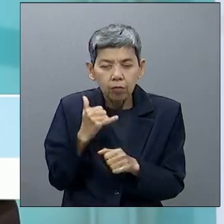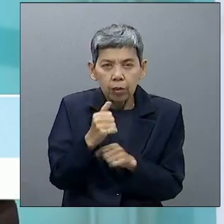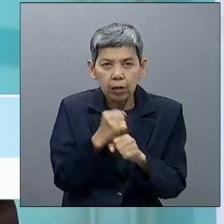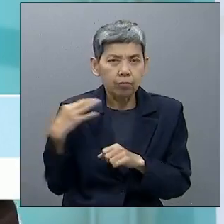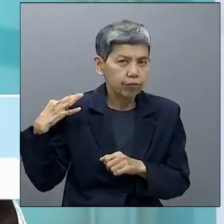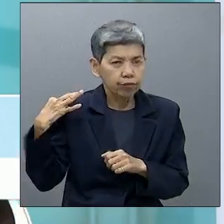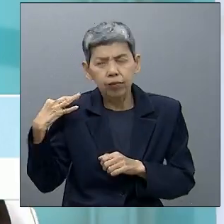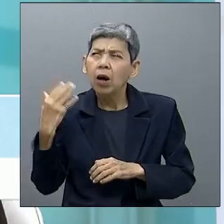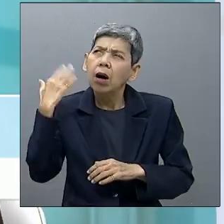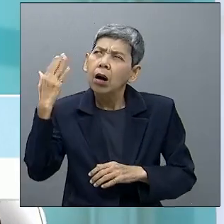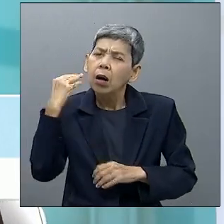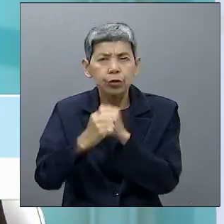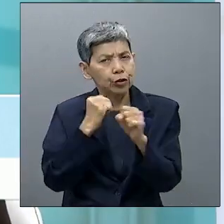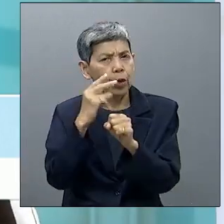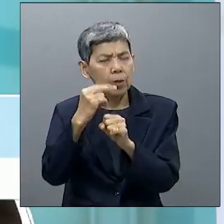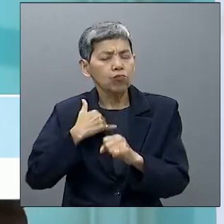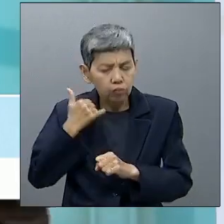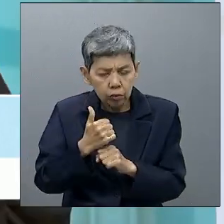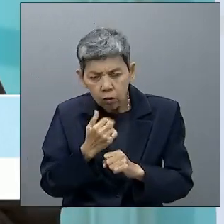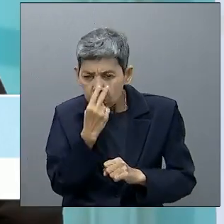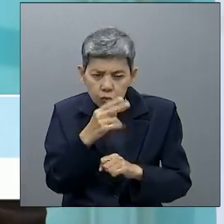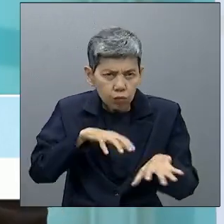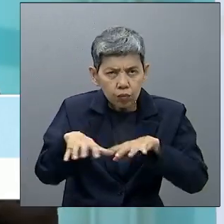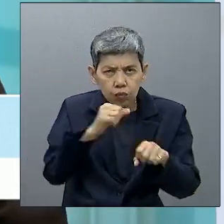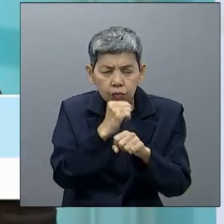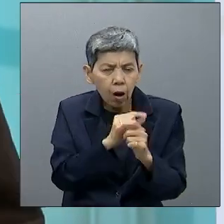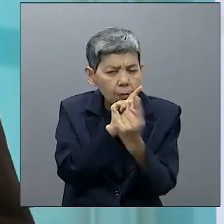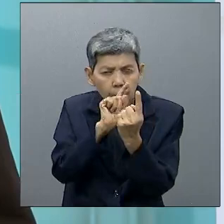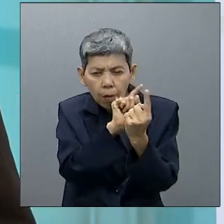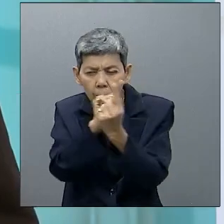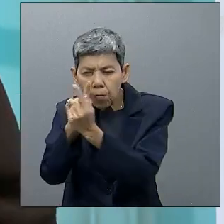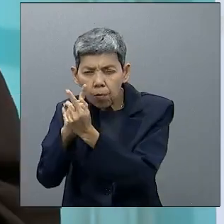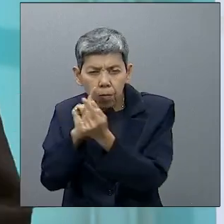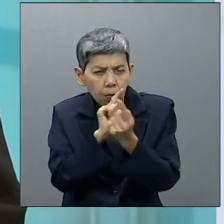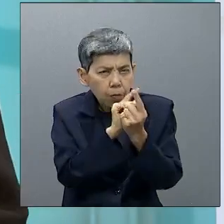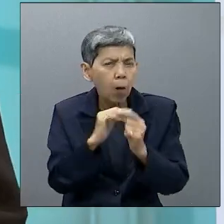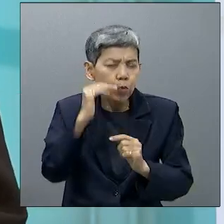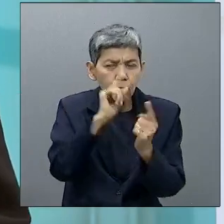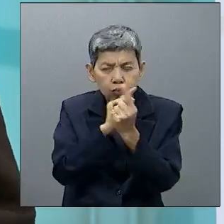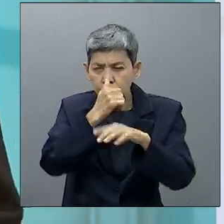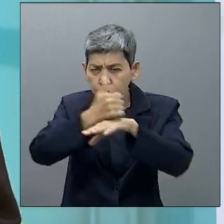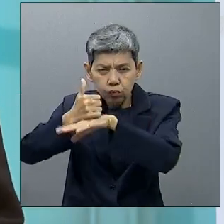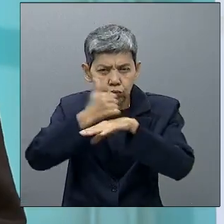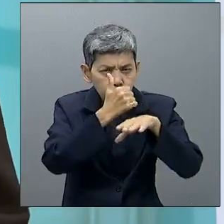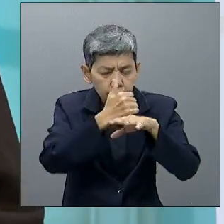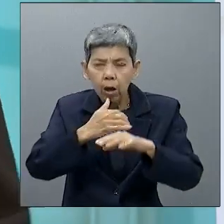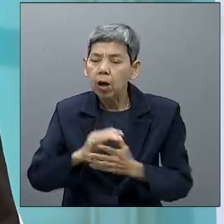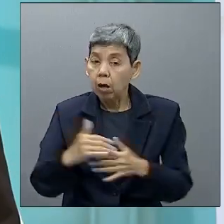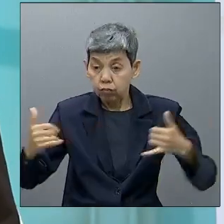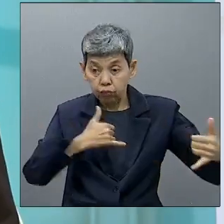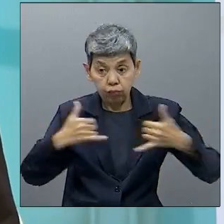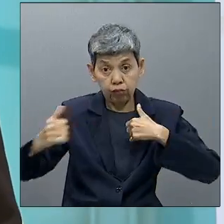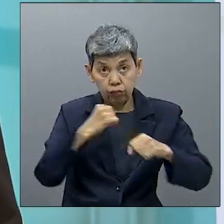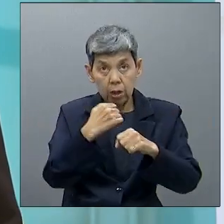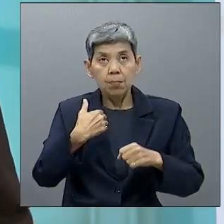ประกวดนางงามเมื่อประมาณ30กว่าปีที่แล้วนะก็จะได้รู้จักกับผู้ใหญ่ในวงการหลายๆคนแล้วในช่วงที่พี่